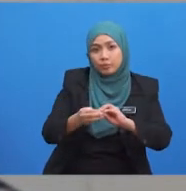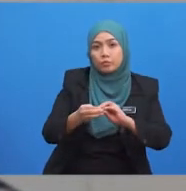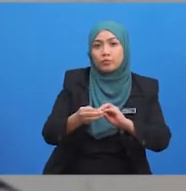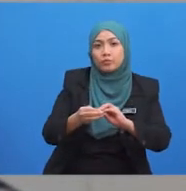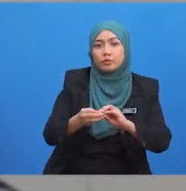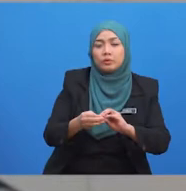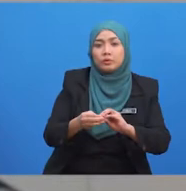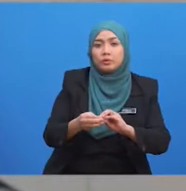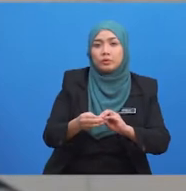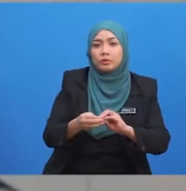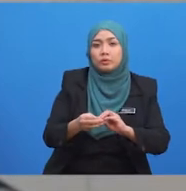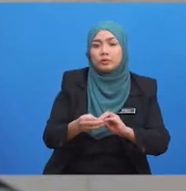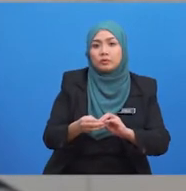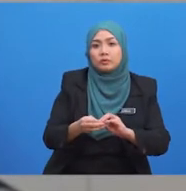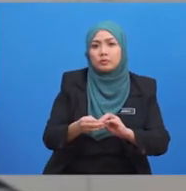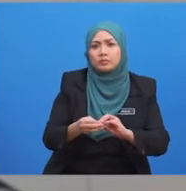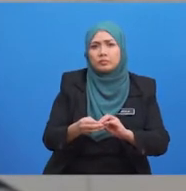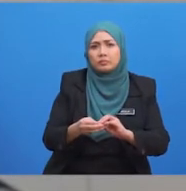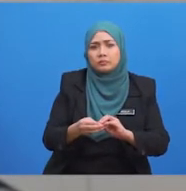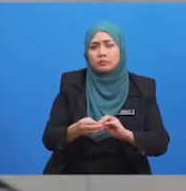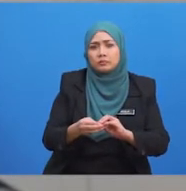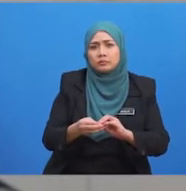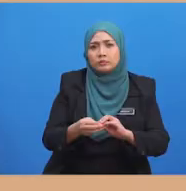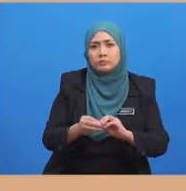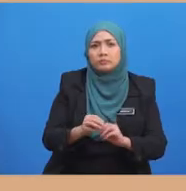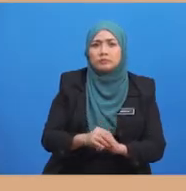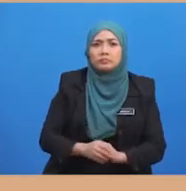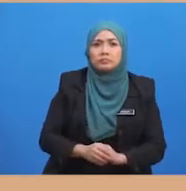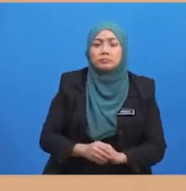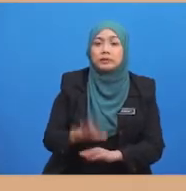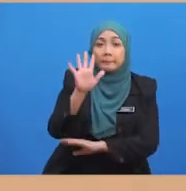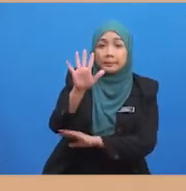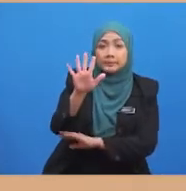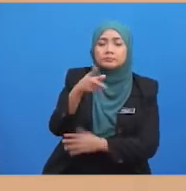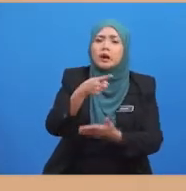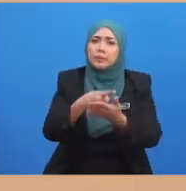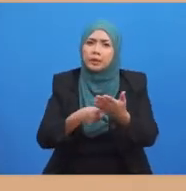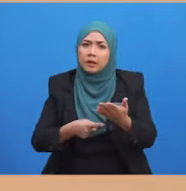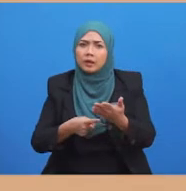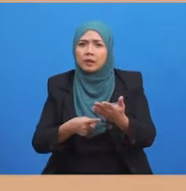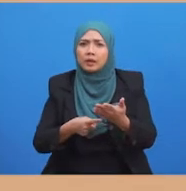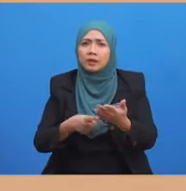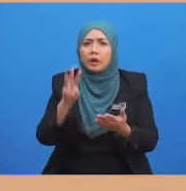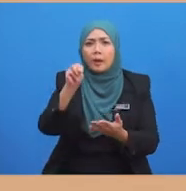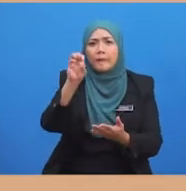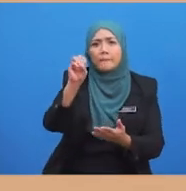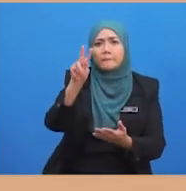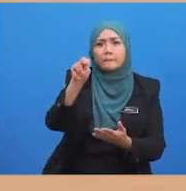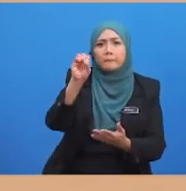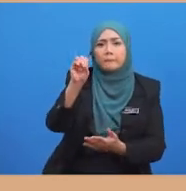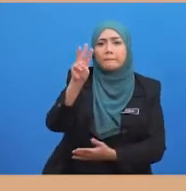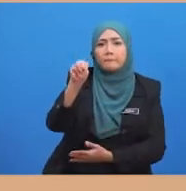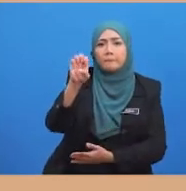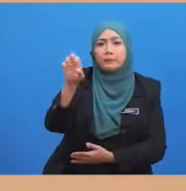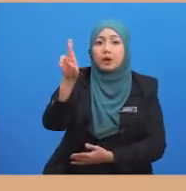anda. Soalannya berbunyi begini. Apakah monomer bagi